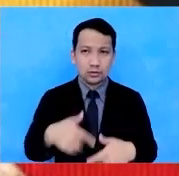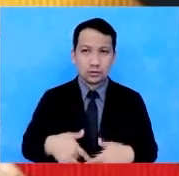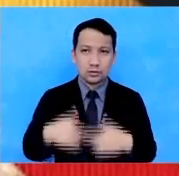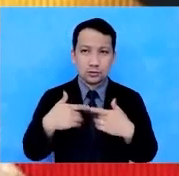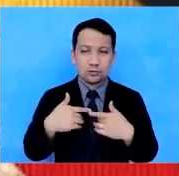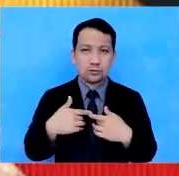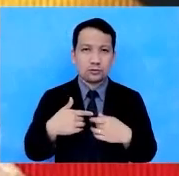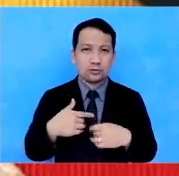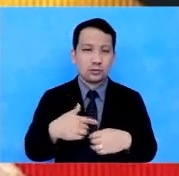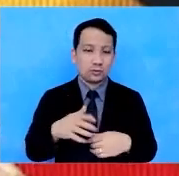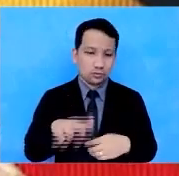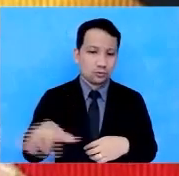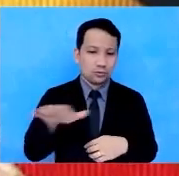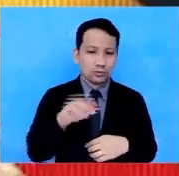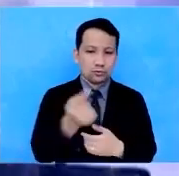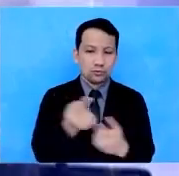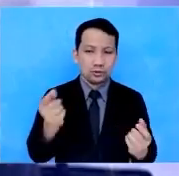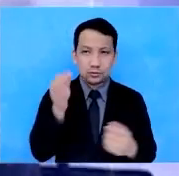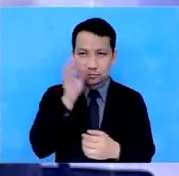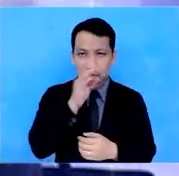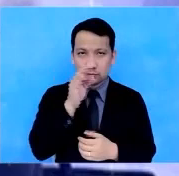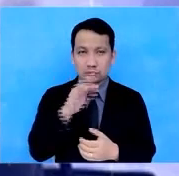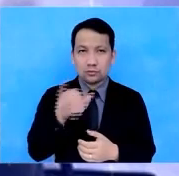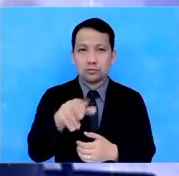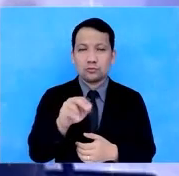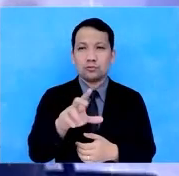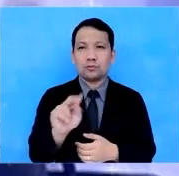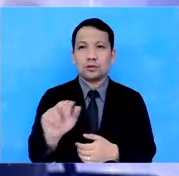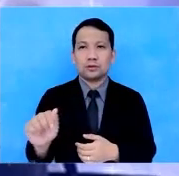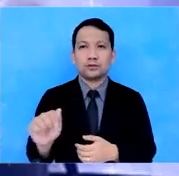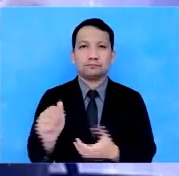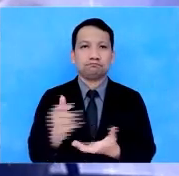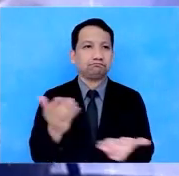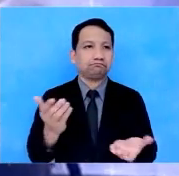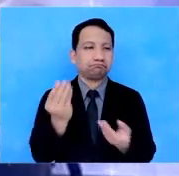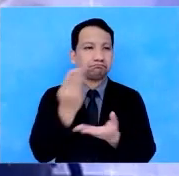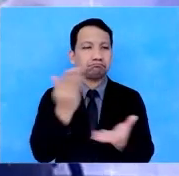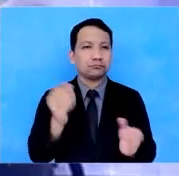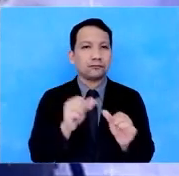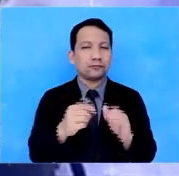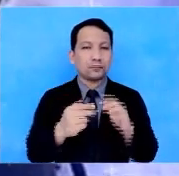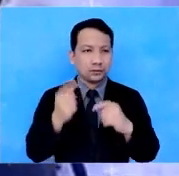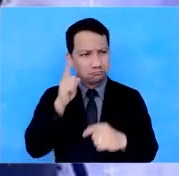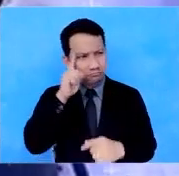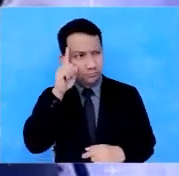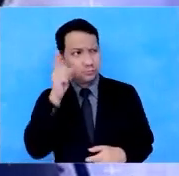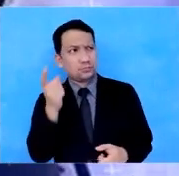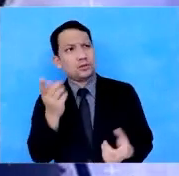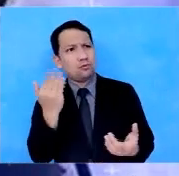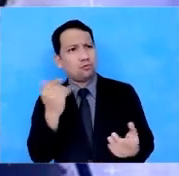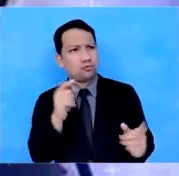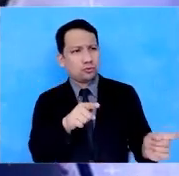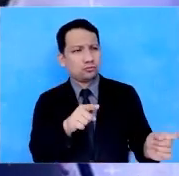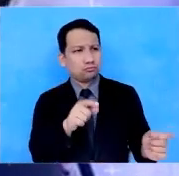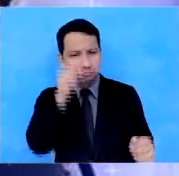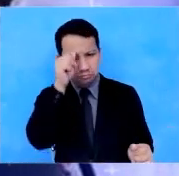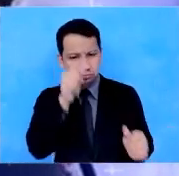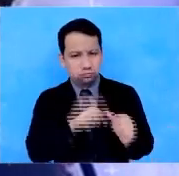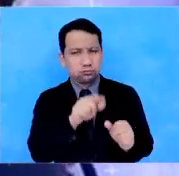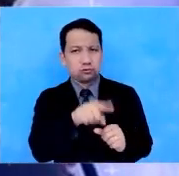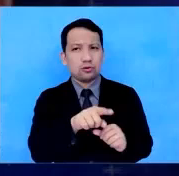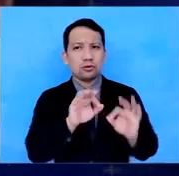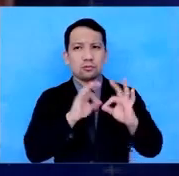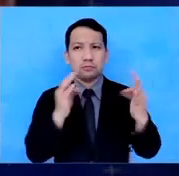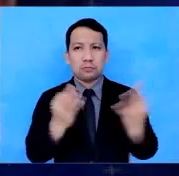of everyone and Juana. Hindi naman maiwasang may tumaas ang kilay dahil matatanda ang mismong ang